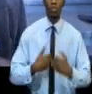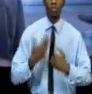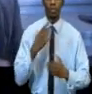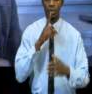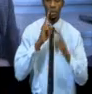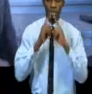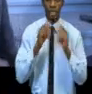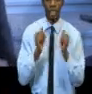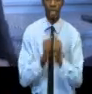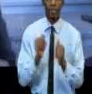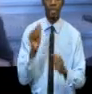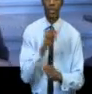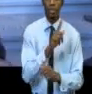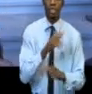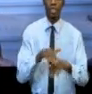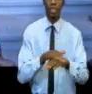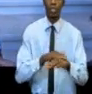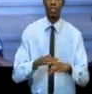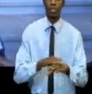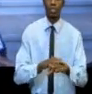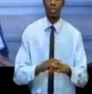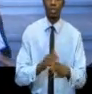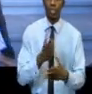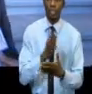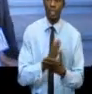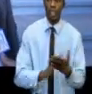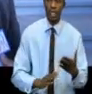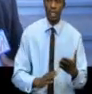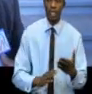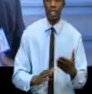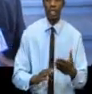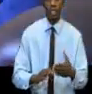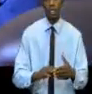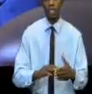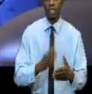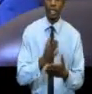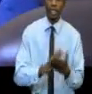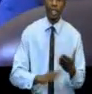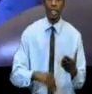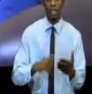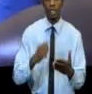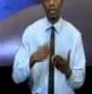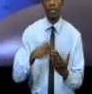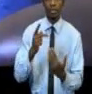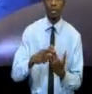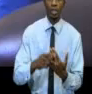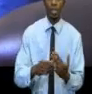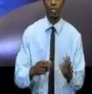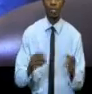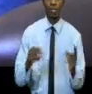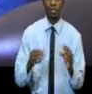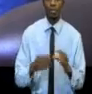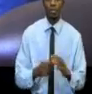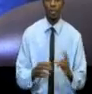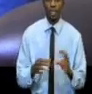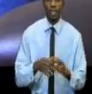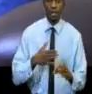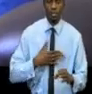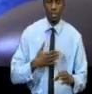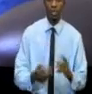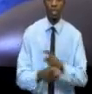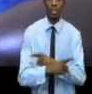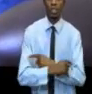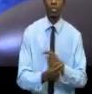également sur quelques réalisations de santé qui vont se faire durant mon séjour ici. je serai à